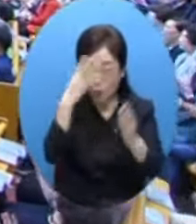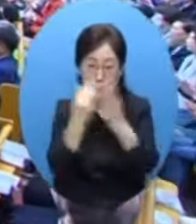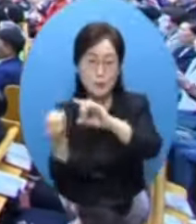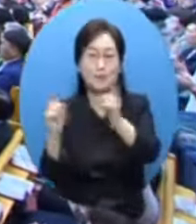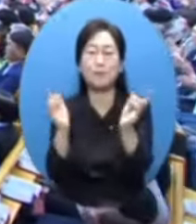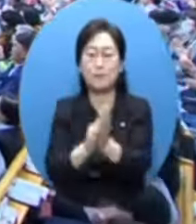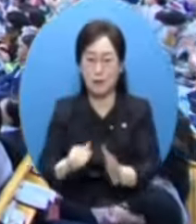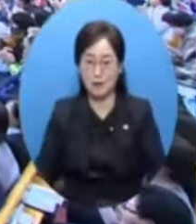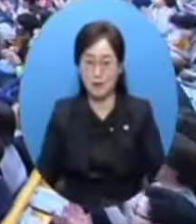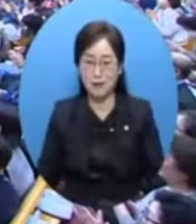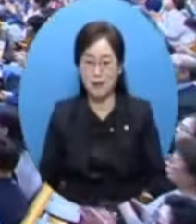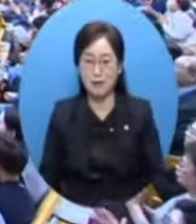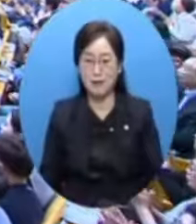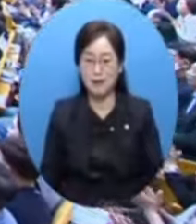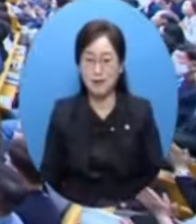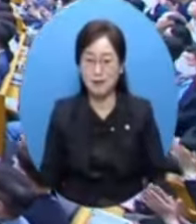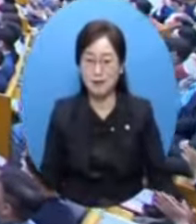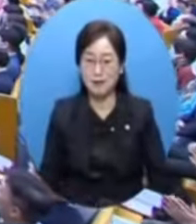할렐루야.